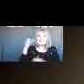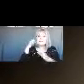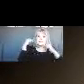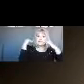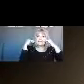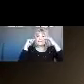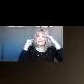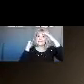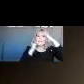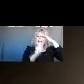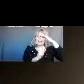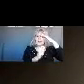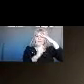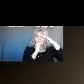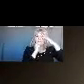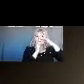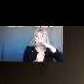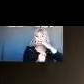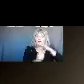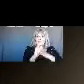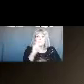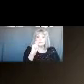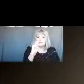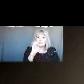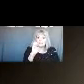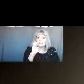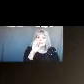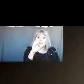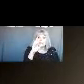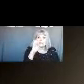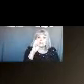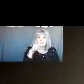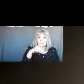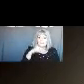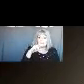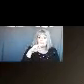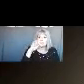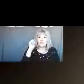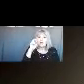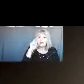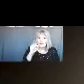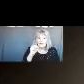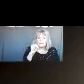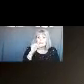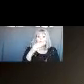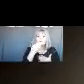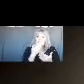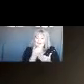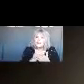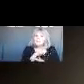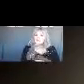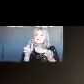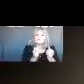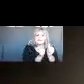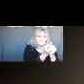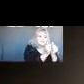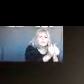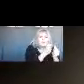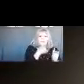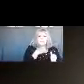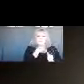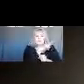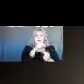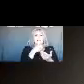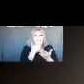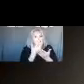Hoekom Telegram en nie WhatsApp nie? Want maak nie saak wanneer jy 'n channel, wat 'n Telegram genoem is, dis soos hulle groups, join nie. Jy kry al